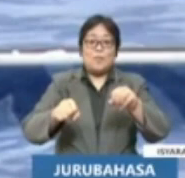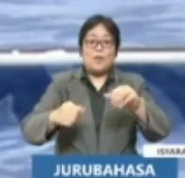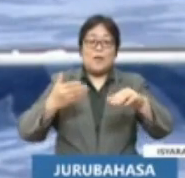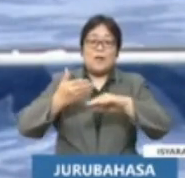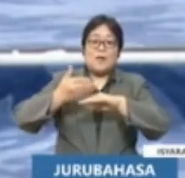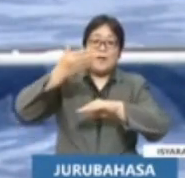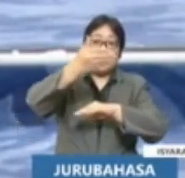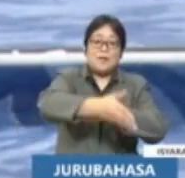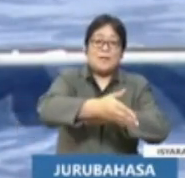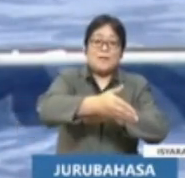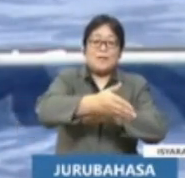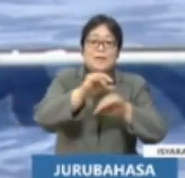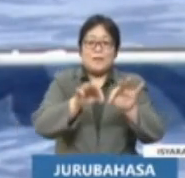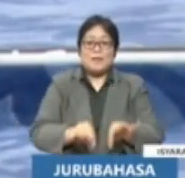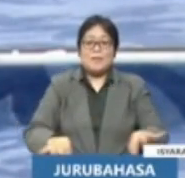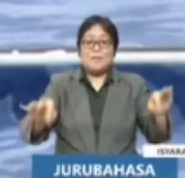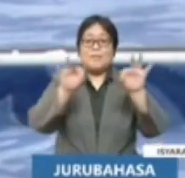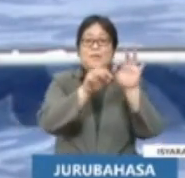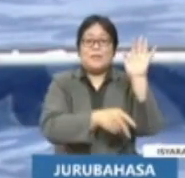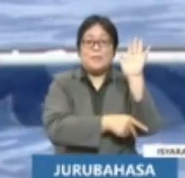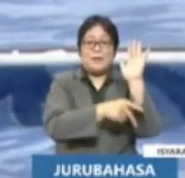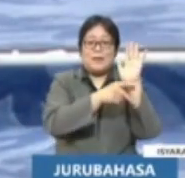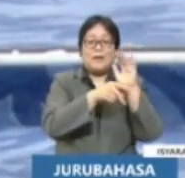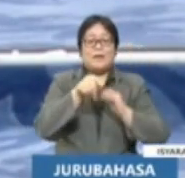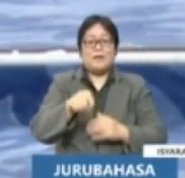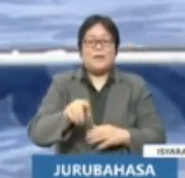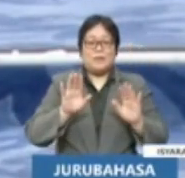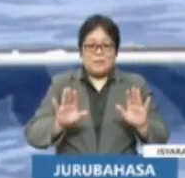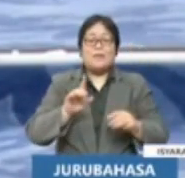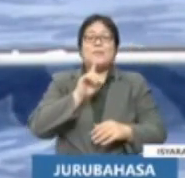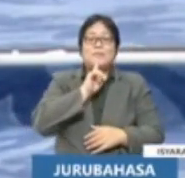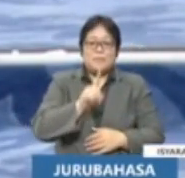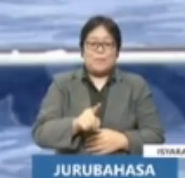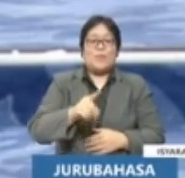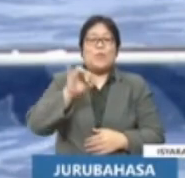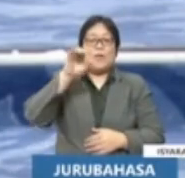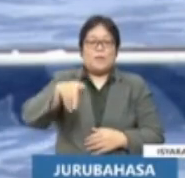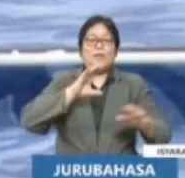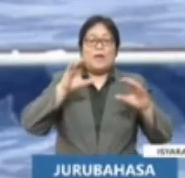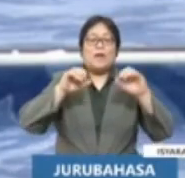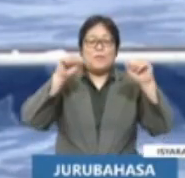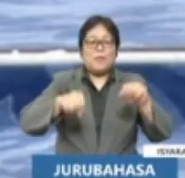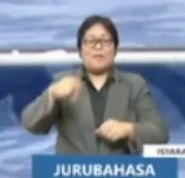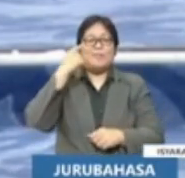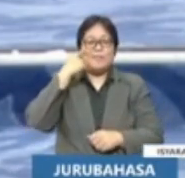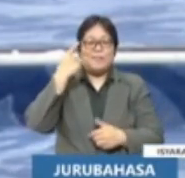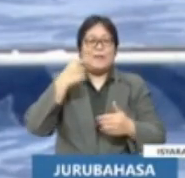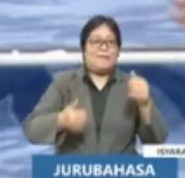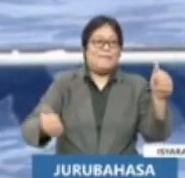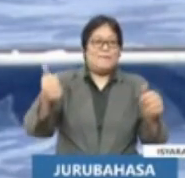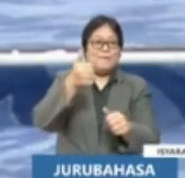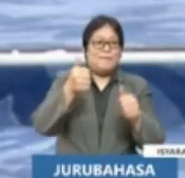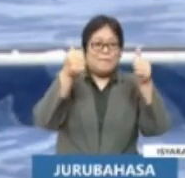mengatasi keutamaan di parlimen. Ini walaupun Speaker kata ini boleh dipikir sebagai